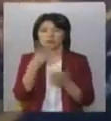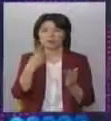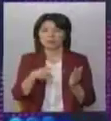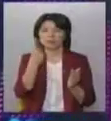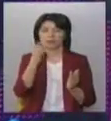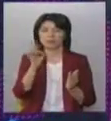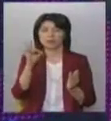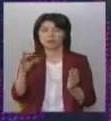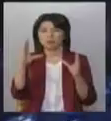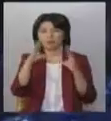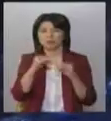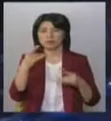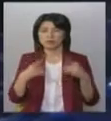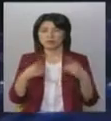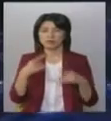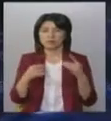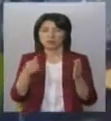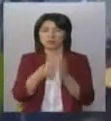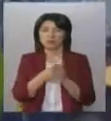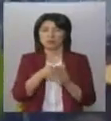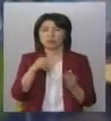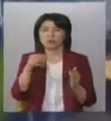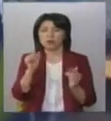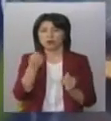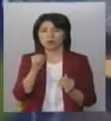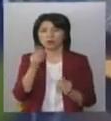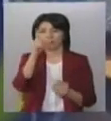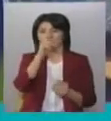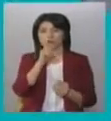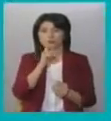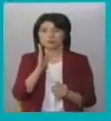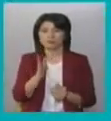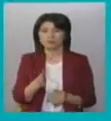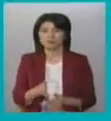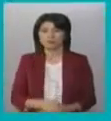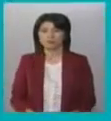сазды бағдарлама тамыз айына дейін жалғасады. Зұлқарна Ермұратұлы, Ертіс Ақпарат.